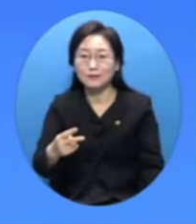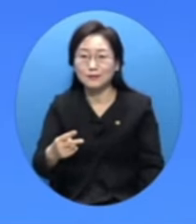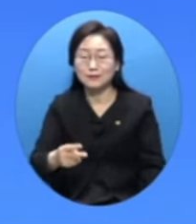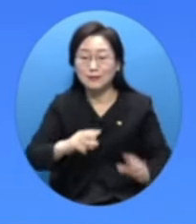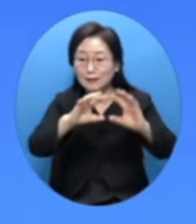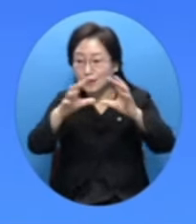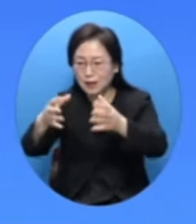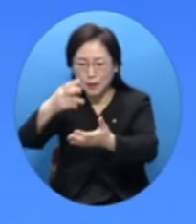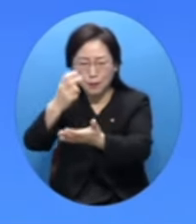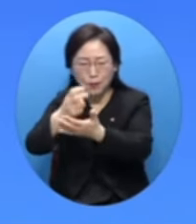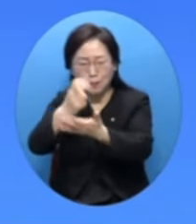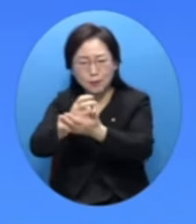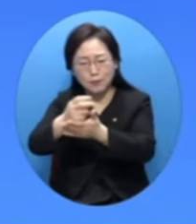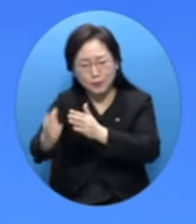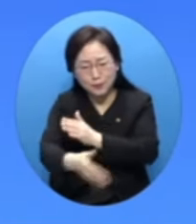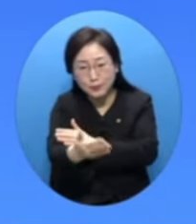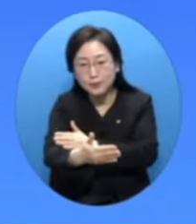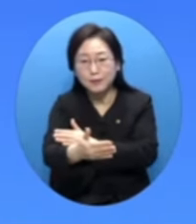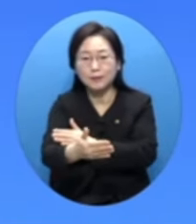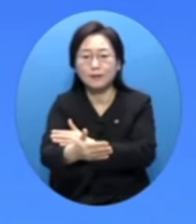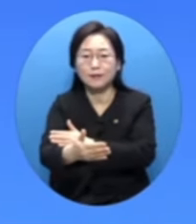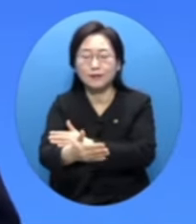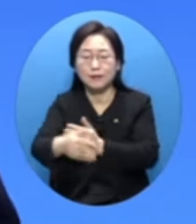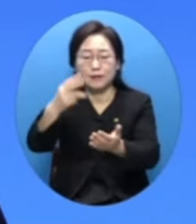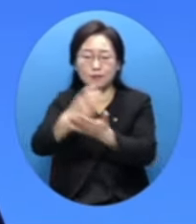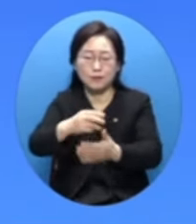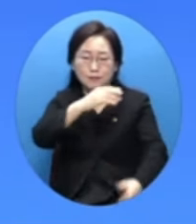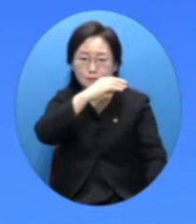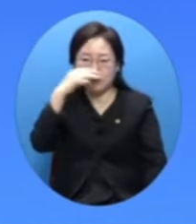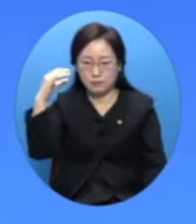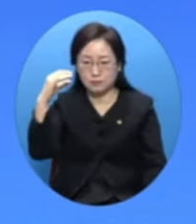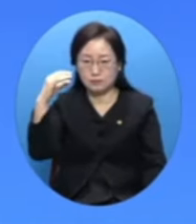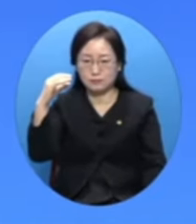나라의 법질서가 무너졌기 때문에 법을 바로 세워서